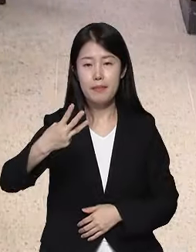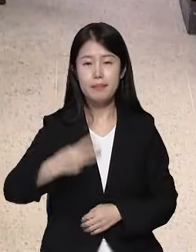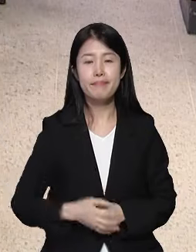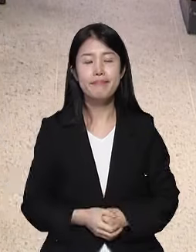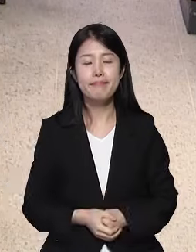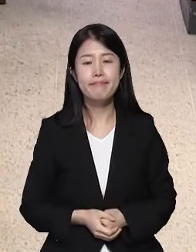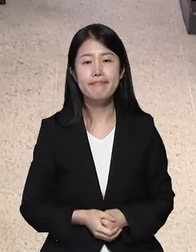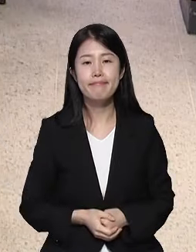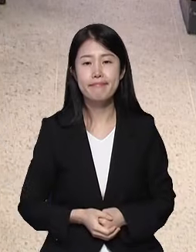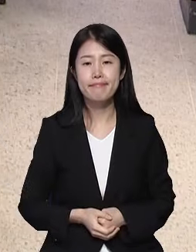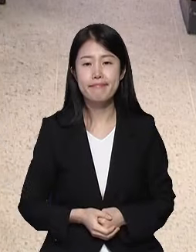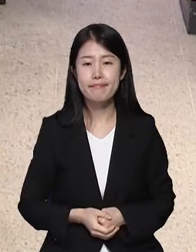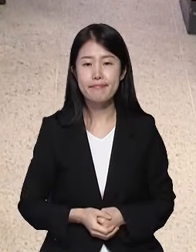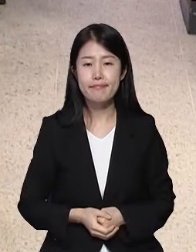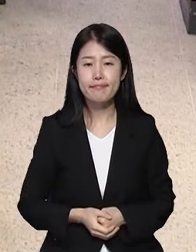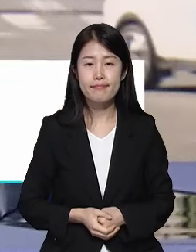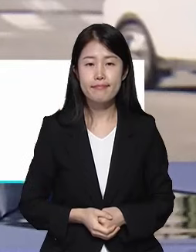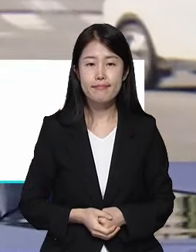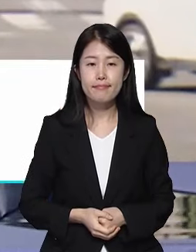순이었습니다.